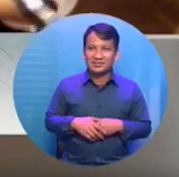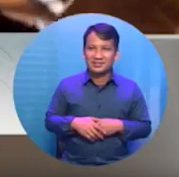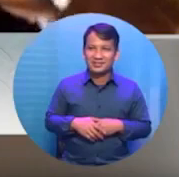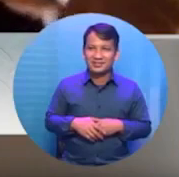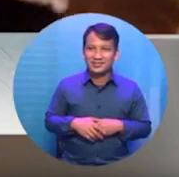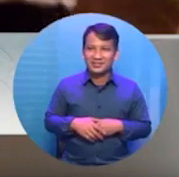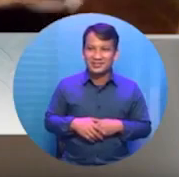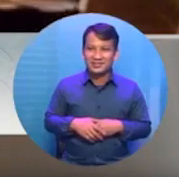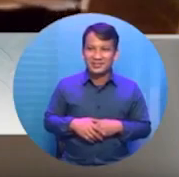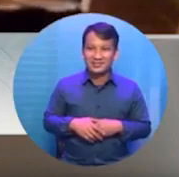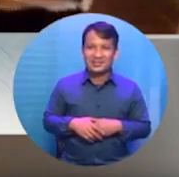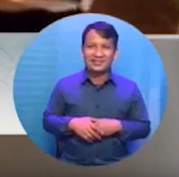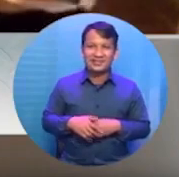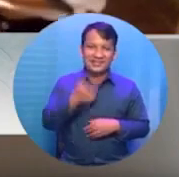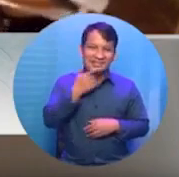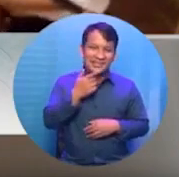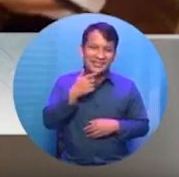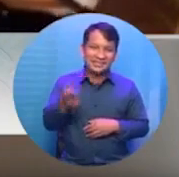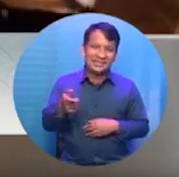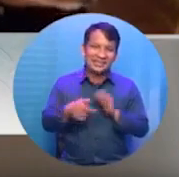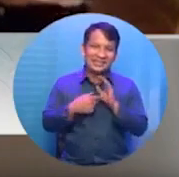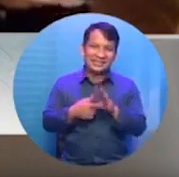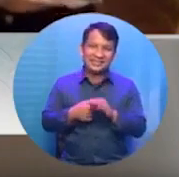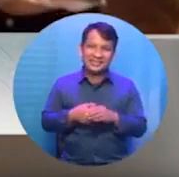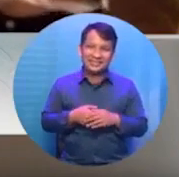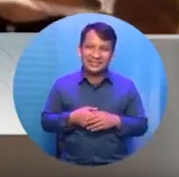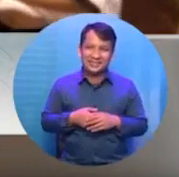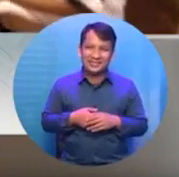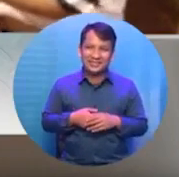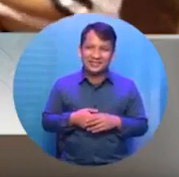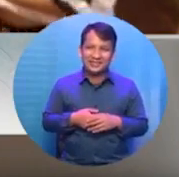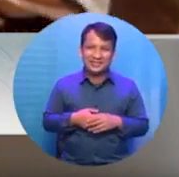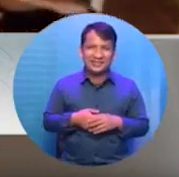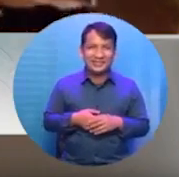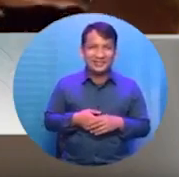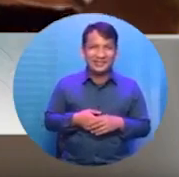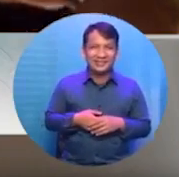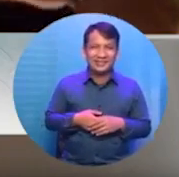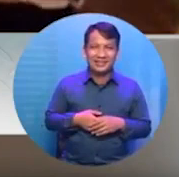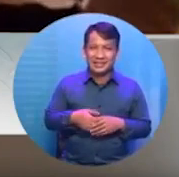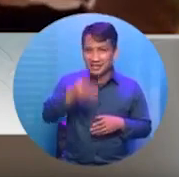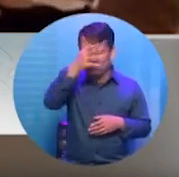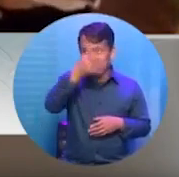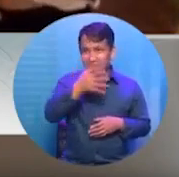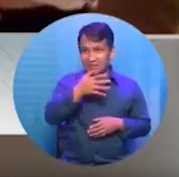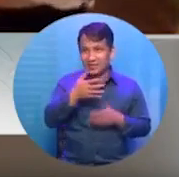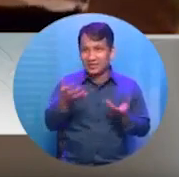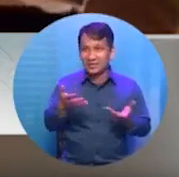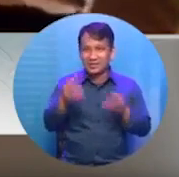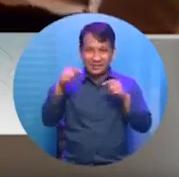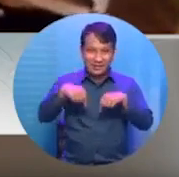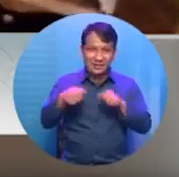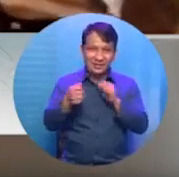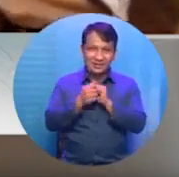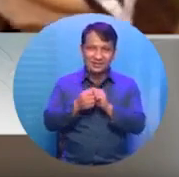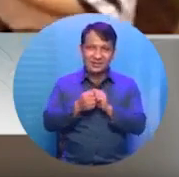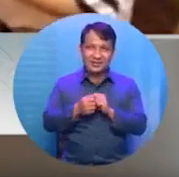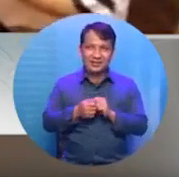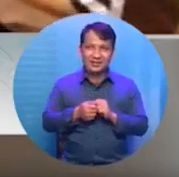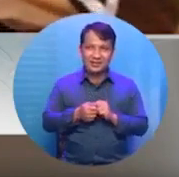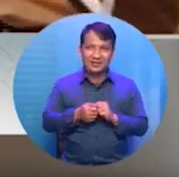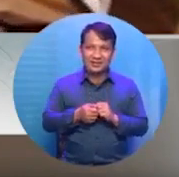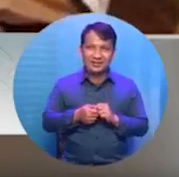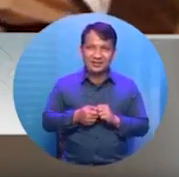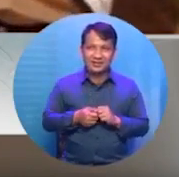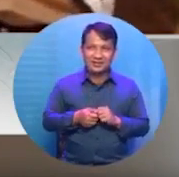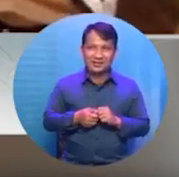Favorite subject, kuya. Okay. Sige. Po. Nasaan peres nyo? Nasaan si Papa? Andan po! Andan po yung